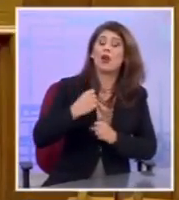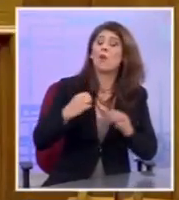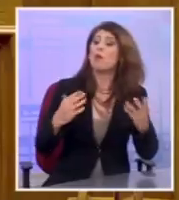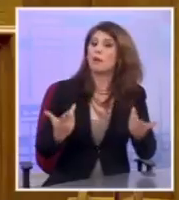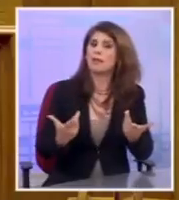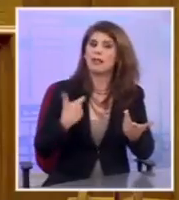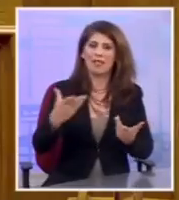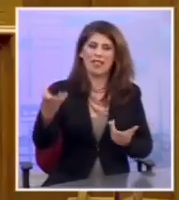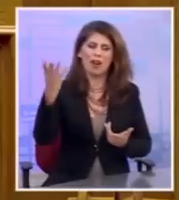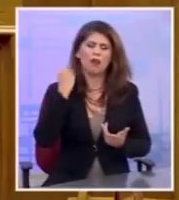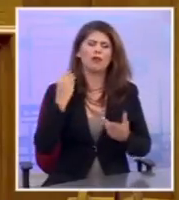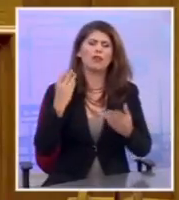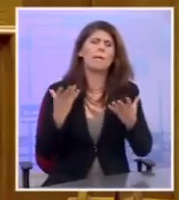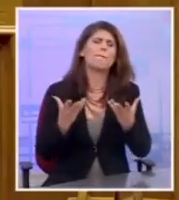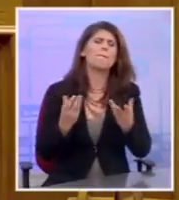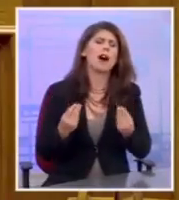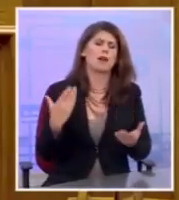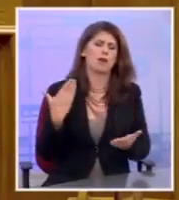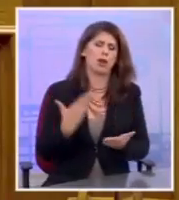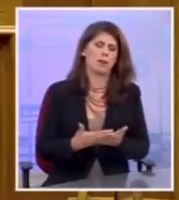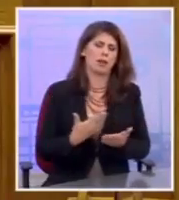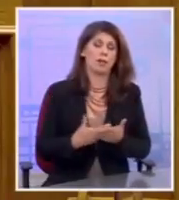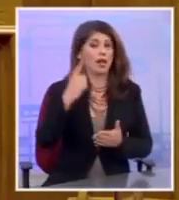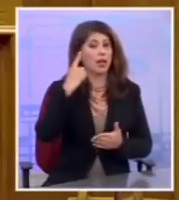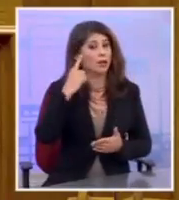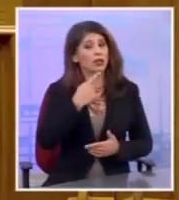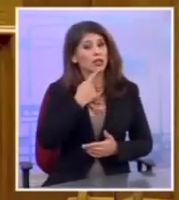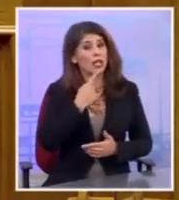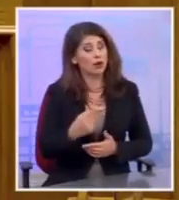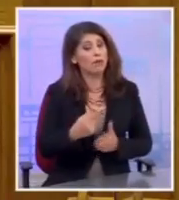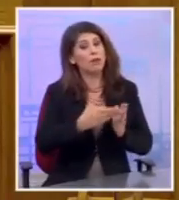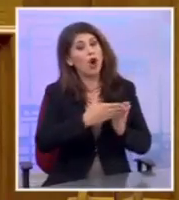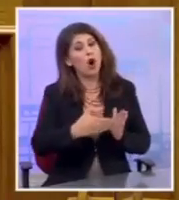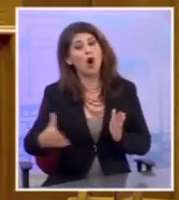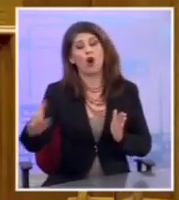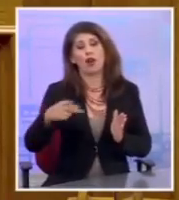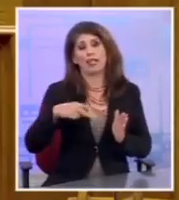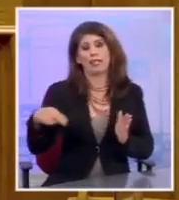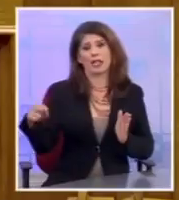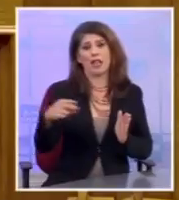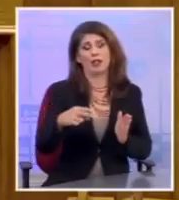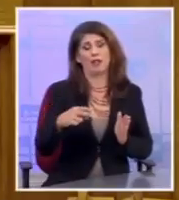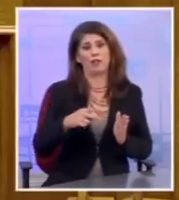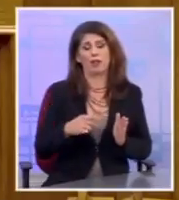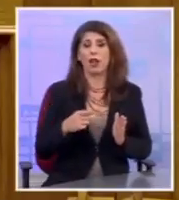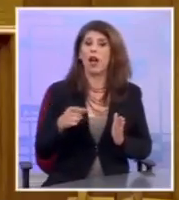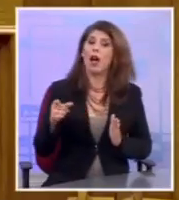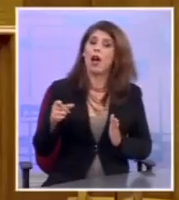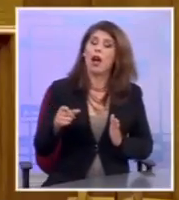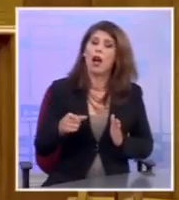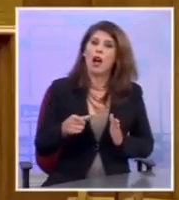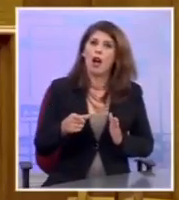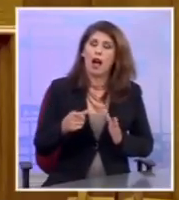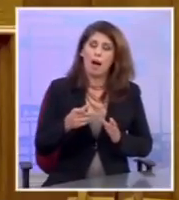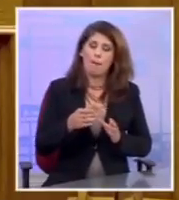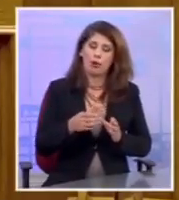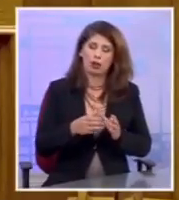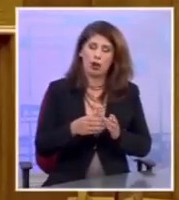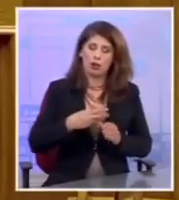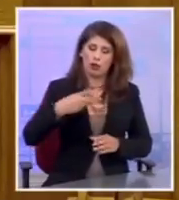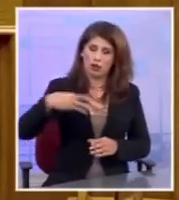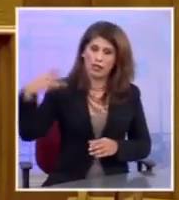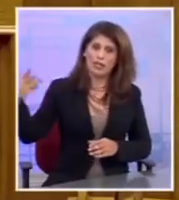έχω ακούσει πάρα πολλά επιχειρήματα και νομίζω τα έχουν πει όλοι οι συνάδελφοι και οι συναδέλφισσες από τη συμπολίτευση, πρέπει